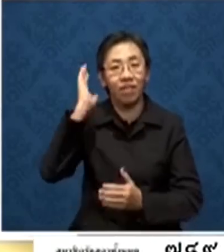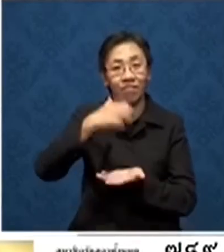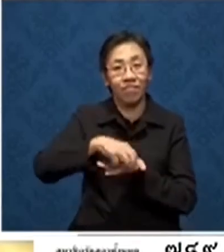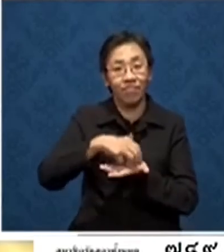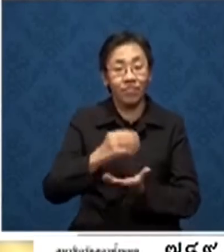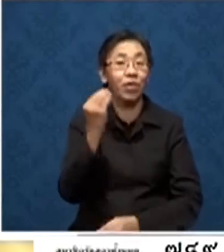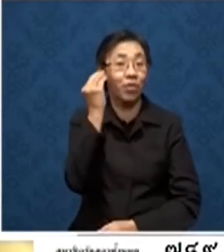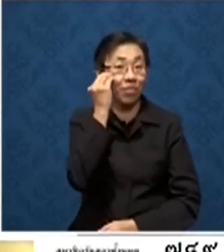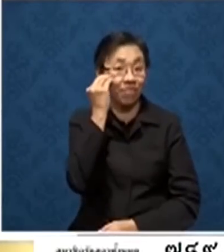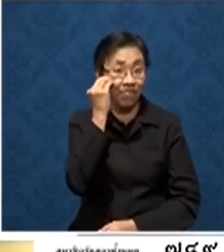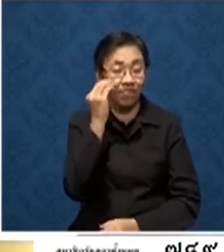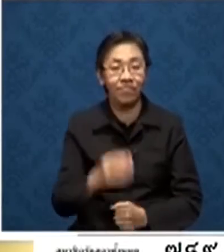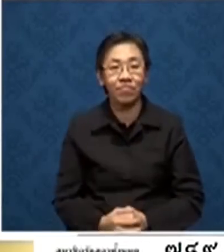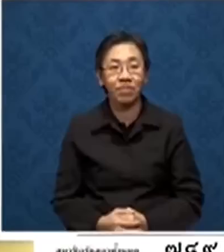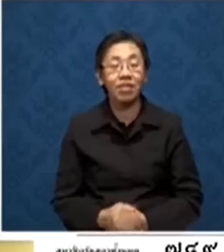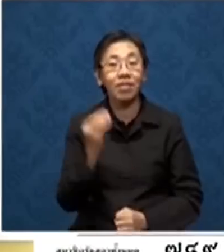คุณวิทยา